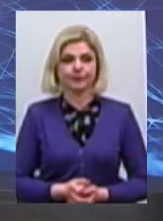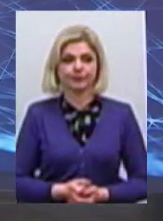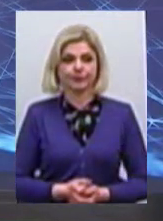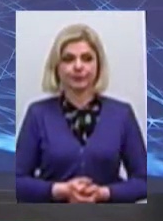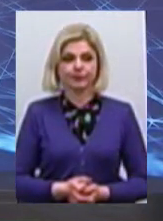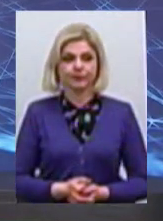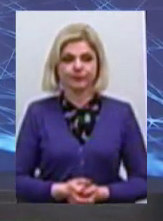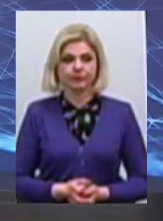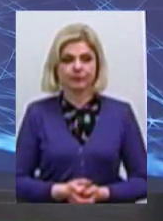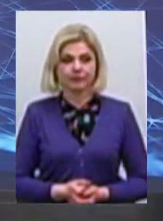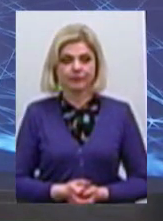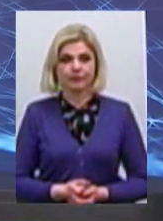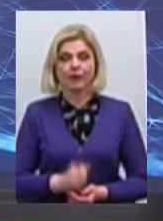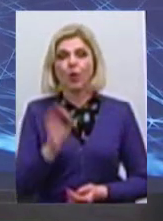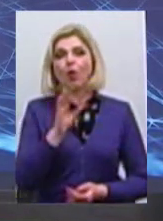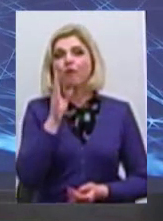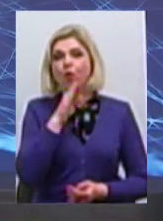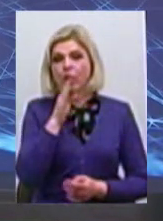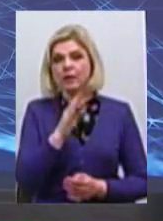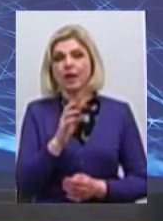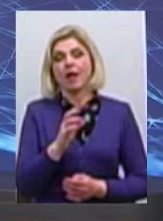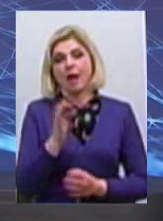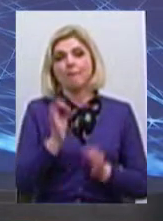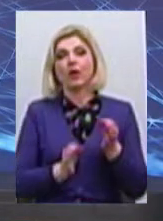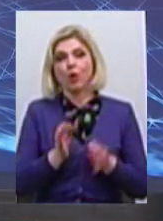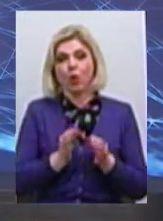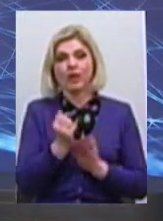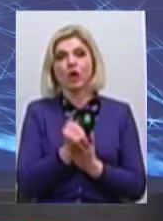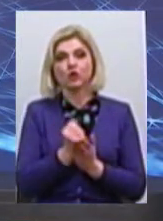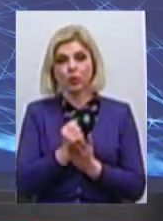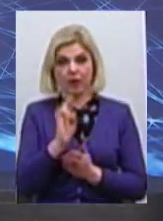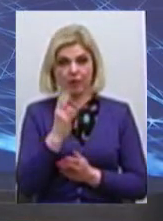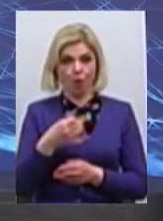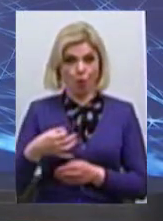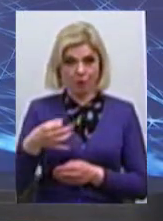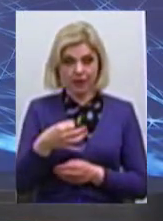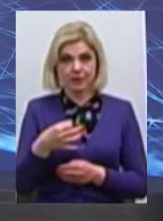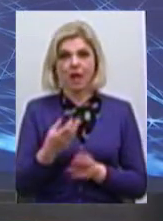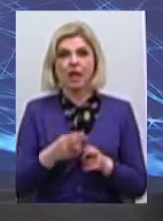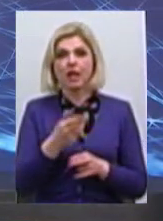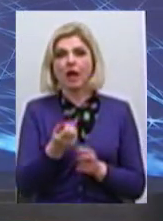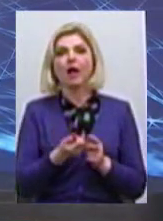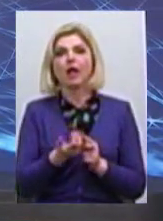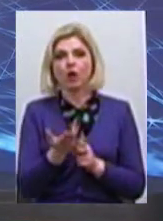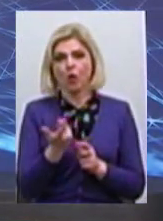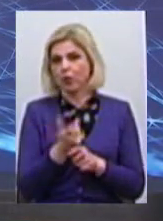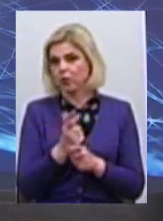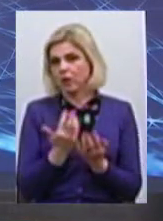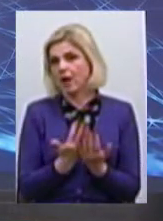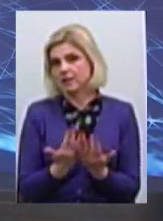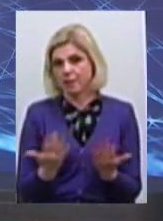Щодо водних біоресурсів Миколаївської області, то їх кількість є досить